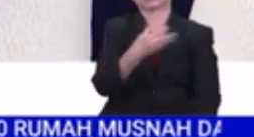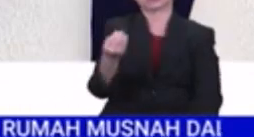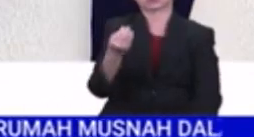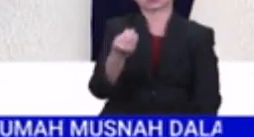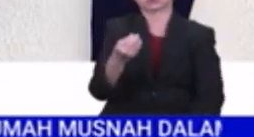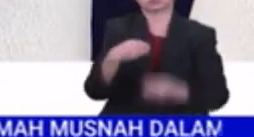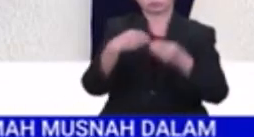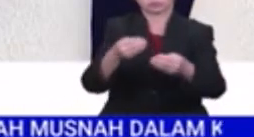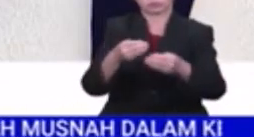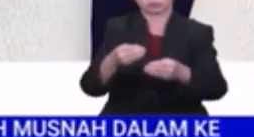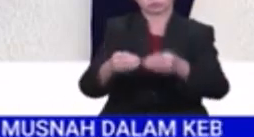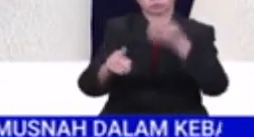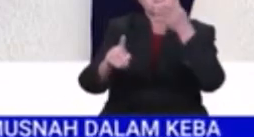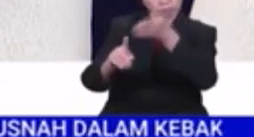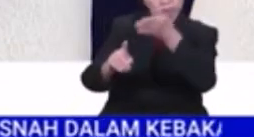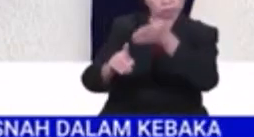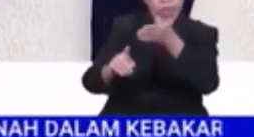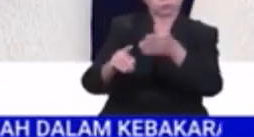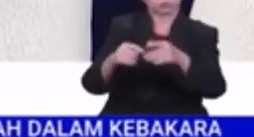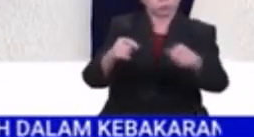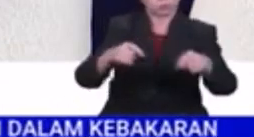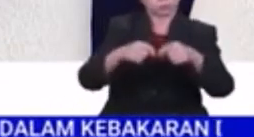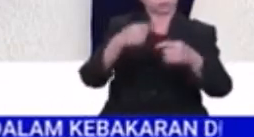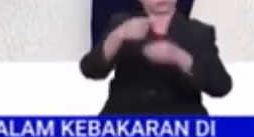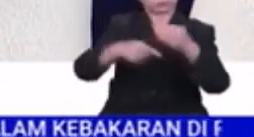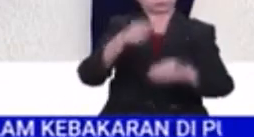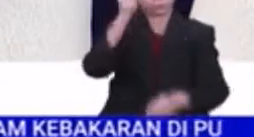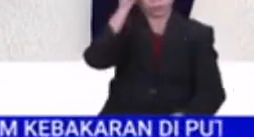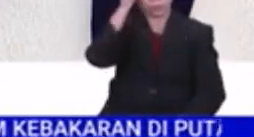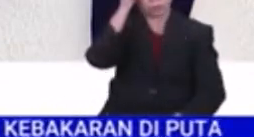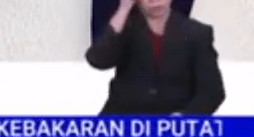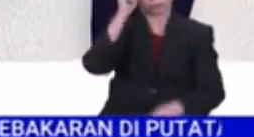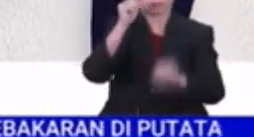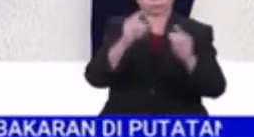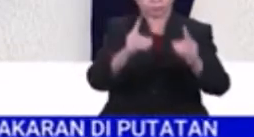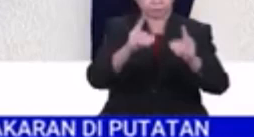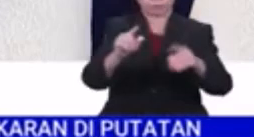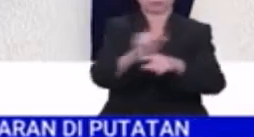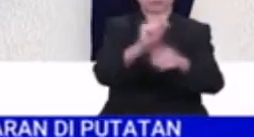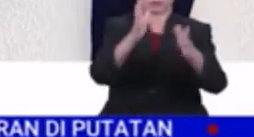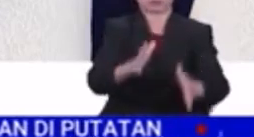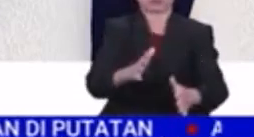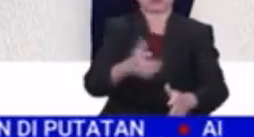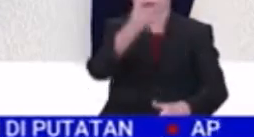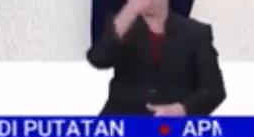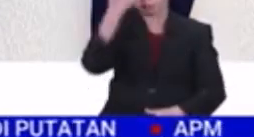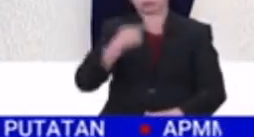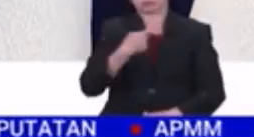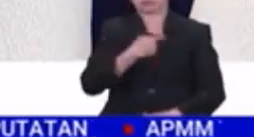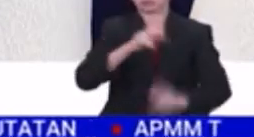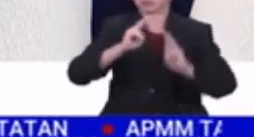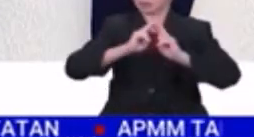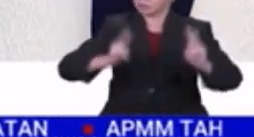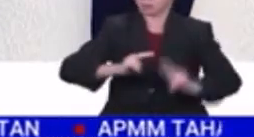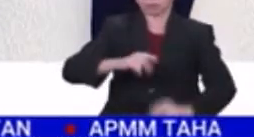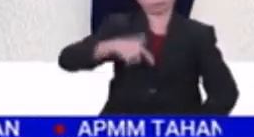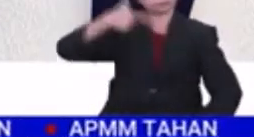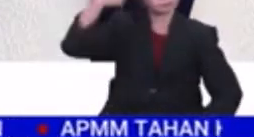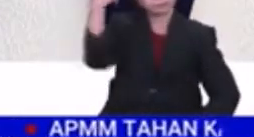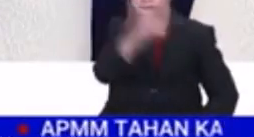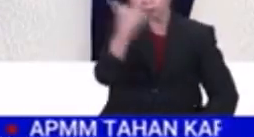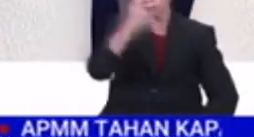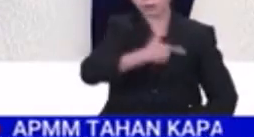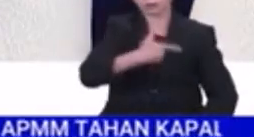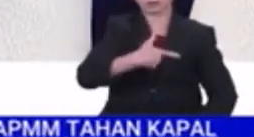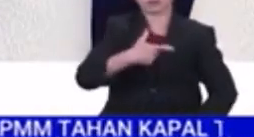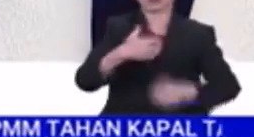menempatkan penekanan tentang kesadaran dan pendidikan pengguna sebagai sangat tidak mau negara ini